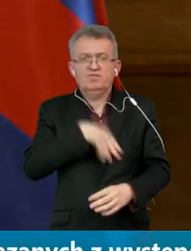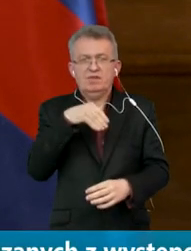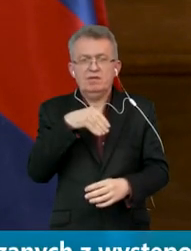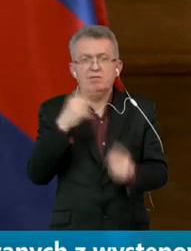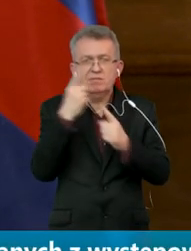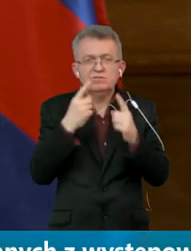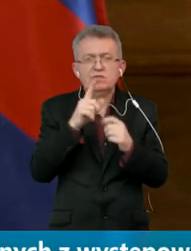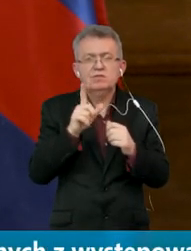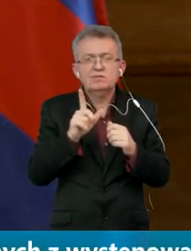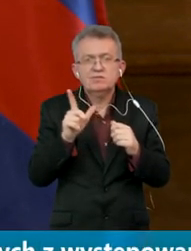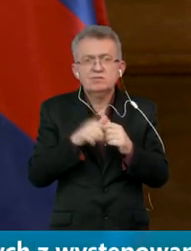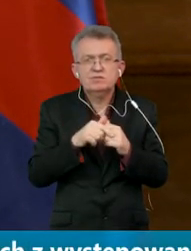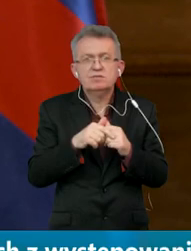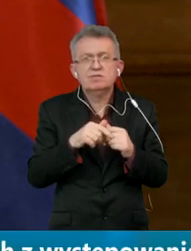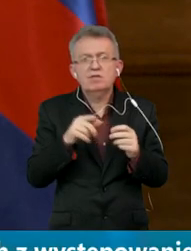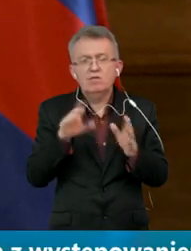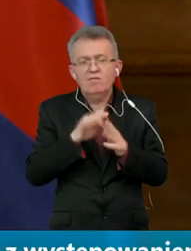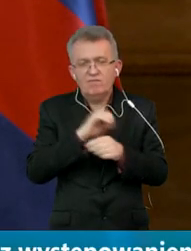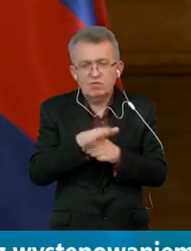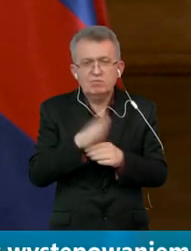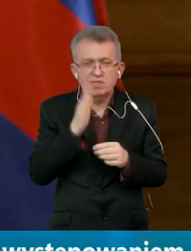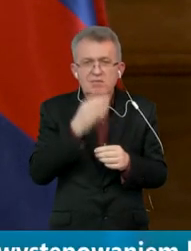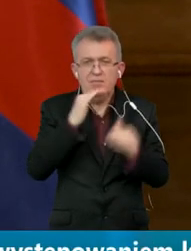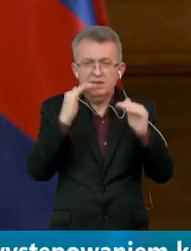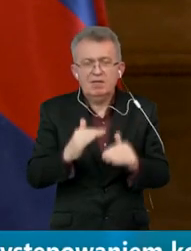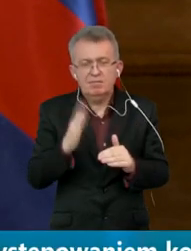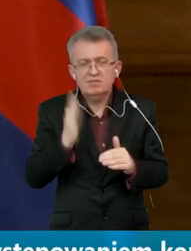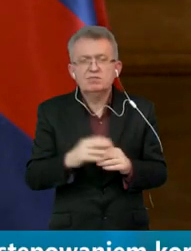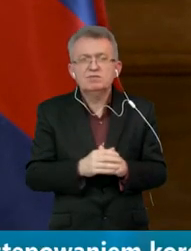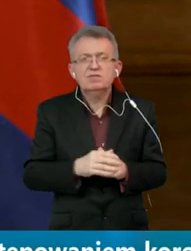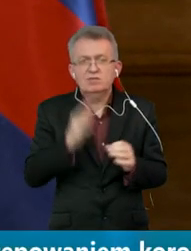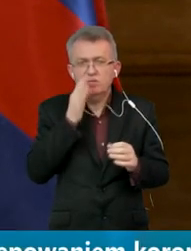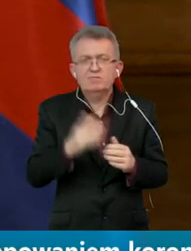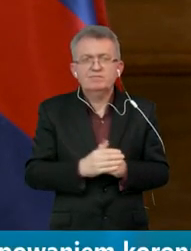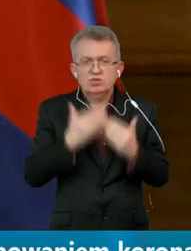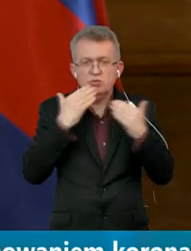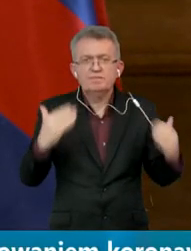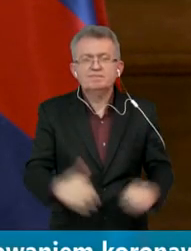Mam nadzieję, że wieści dotyczące pandemii będą dużo, dużo lepsze. Wszystkiego dobrego.